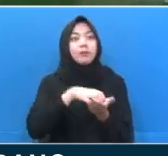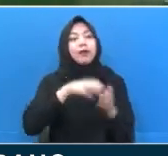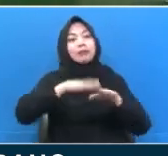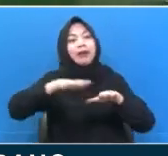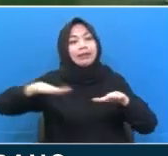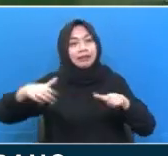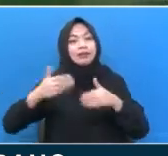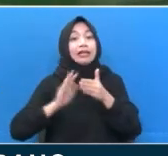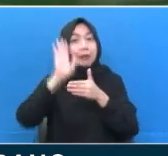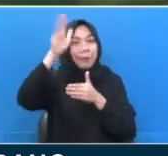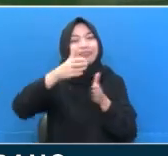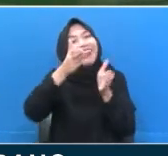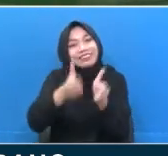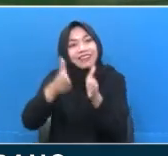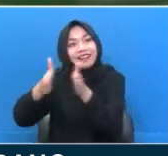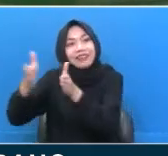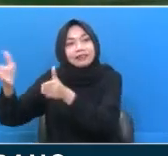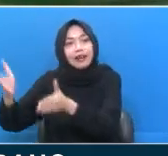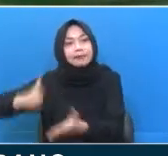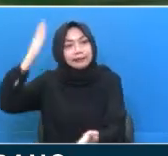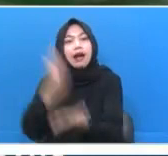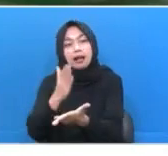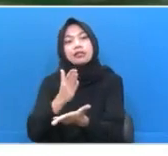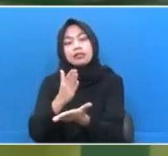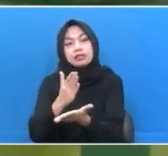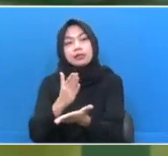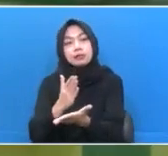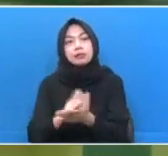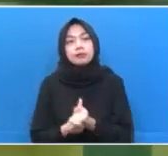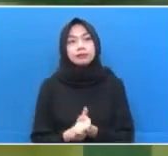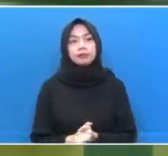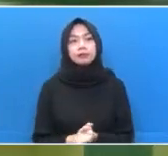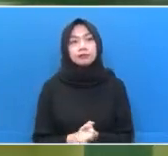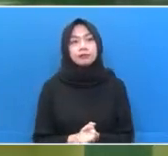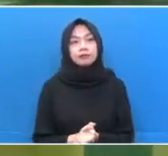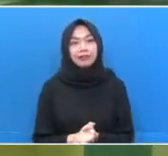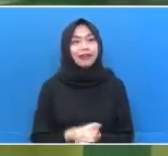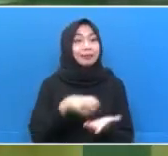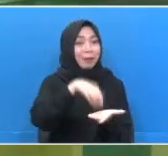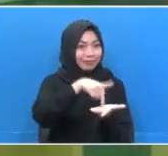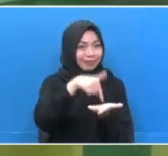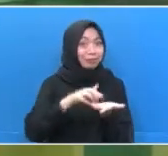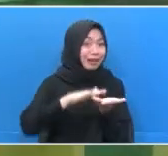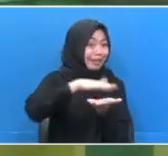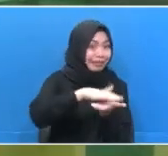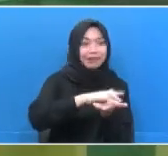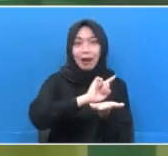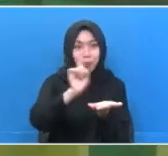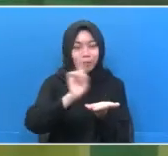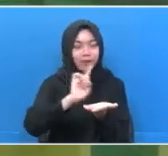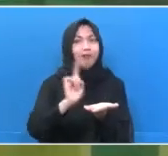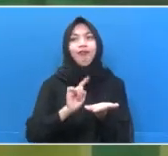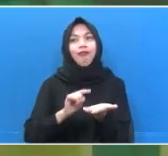sistem parkir, penegasan lagi ketika tempat parkir itu tidak boleh ya, jangan tempat parkir,